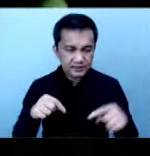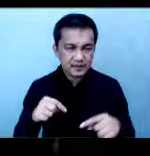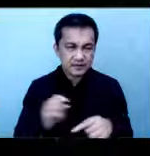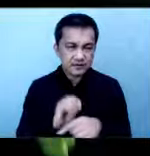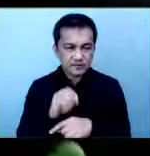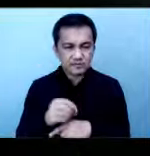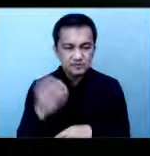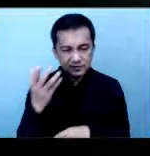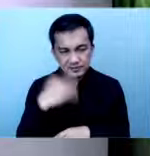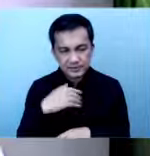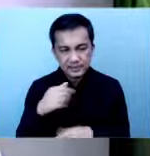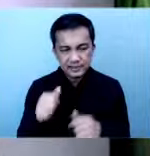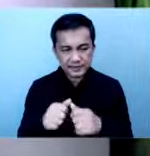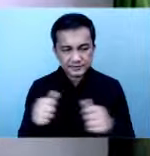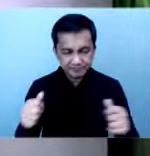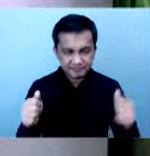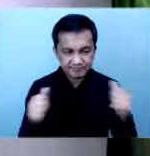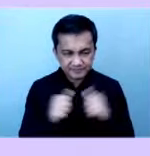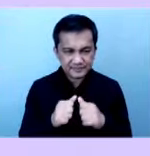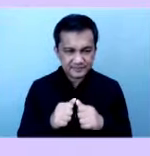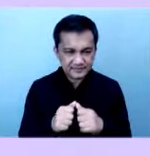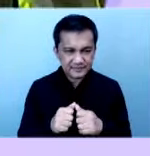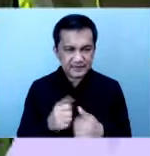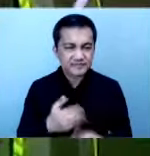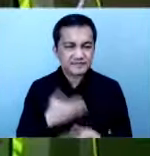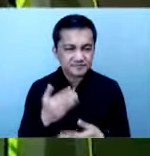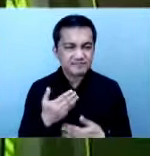nung area. Yun, sobrang saya.